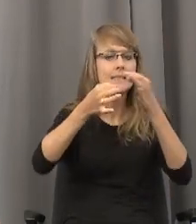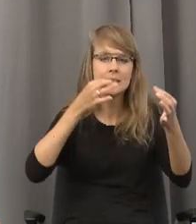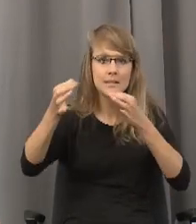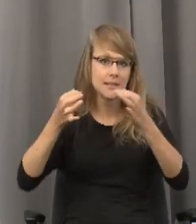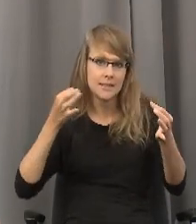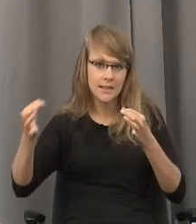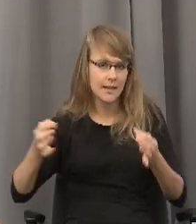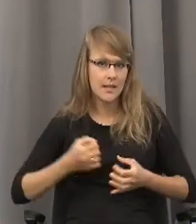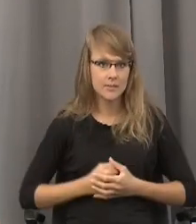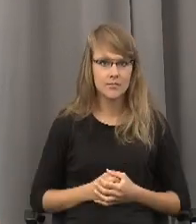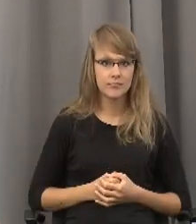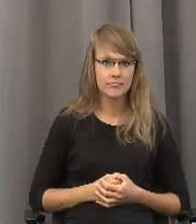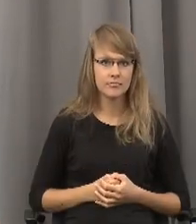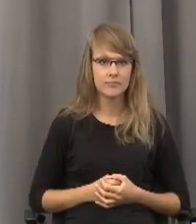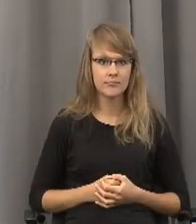osób,